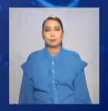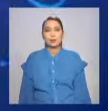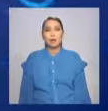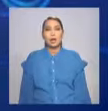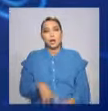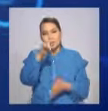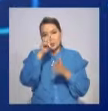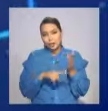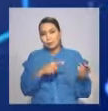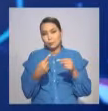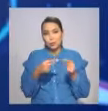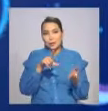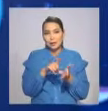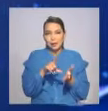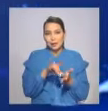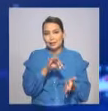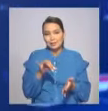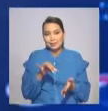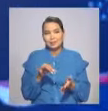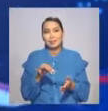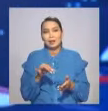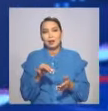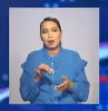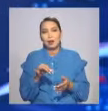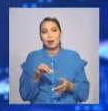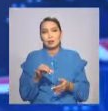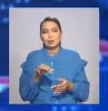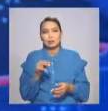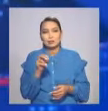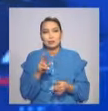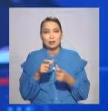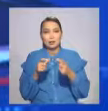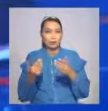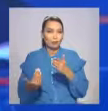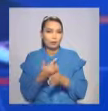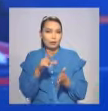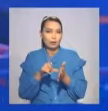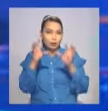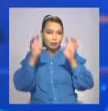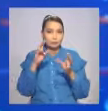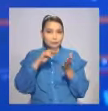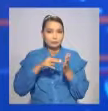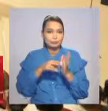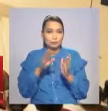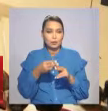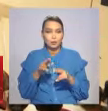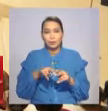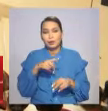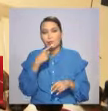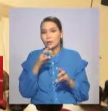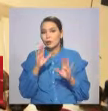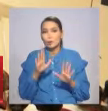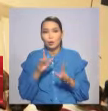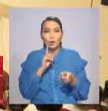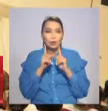Принцип доверия между налогоплательщиками и фискальными органами рассматривается в новом налоговом кодексе страны. Об этом и не только говорили